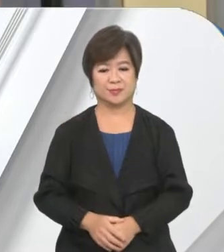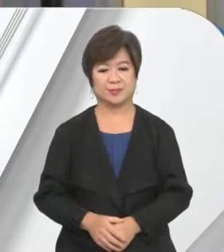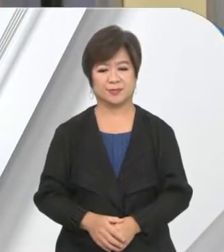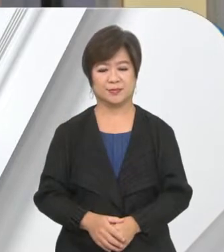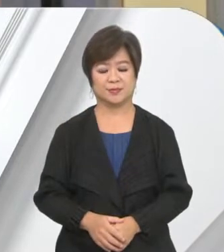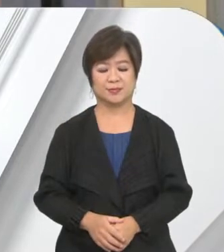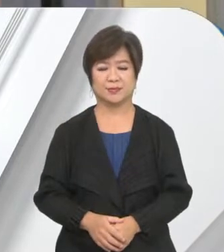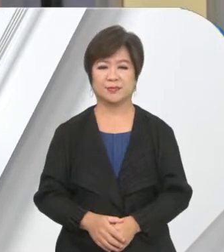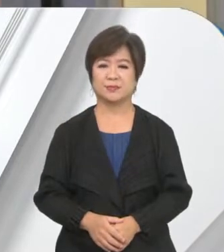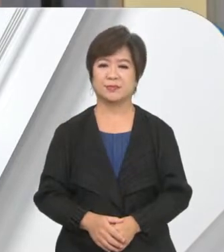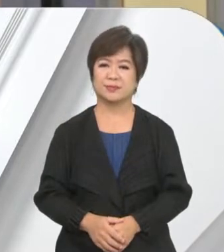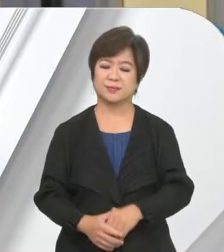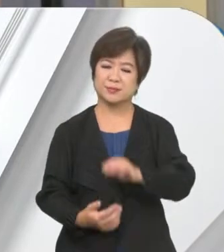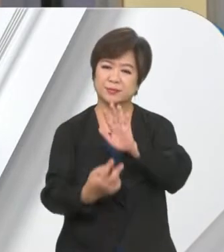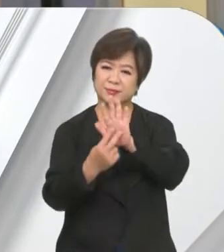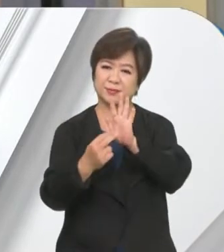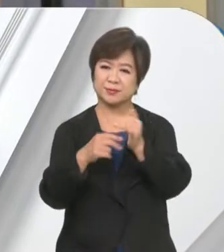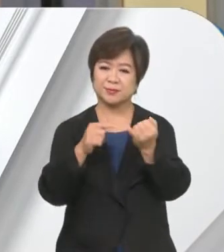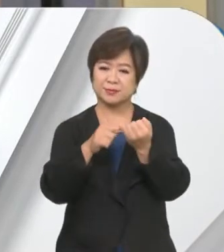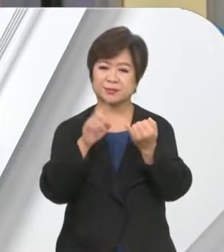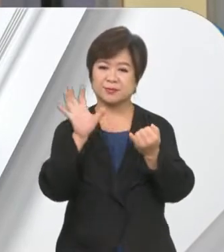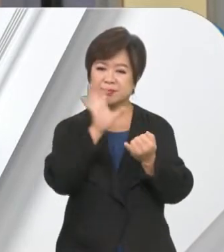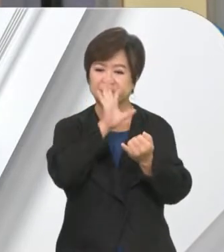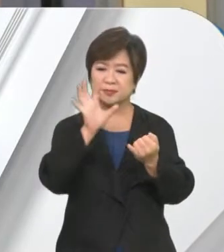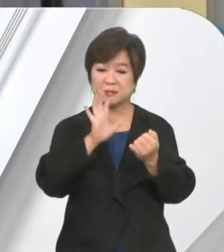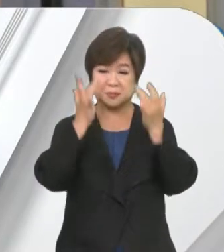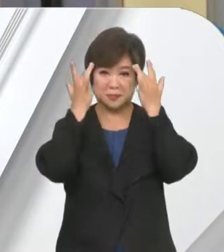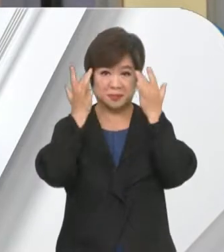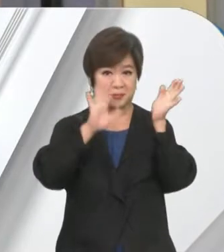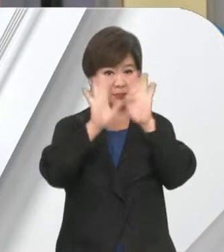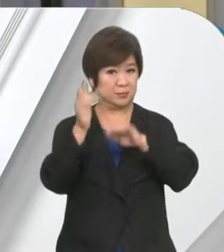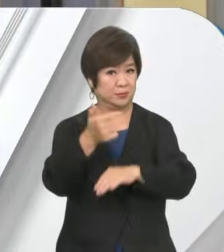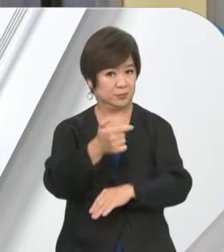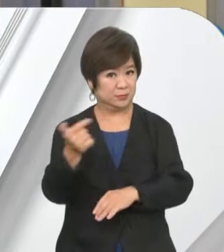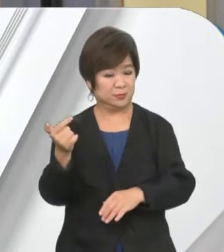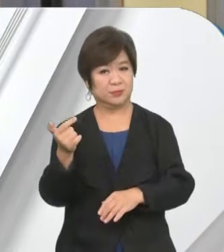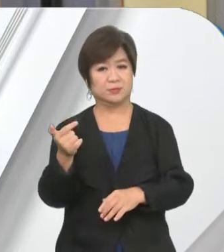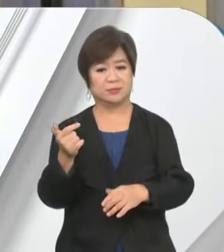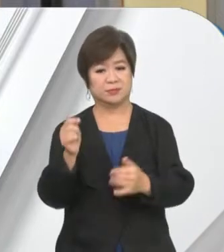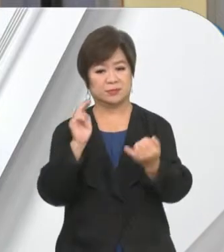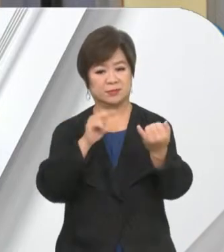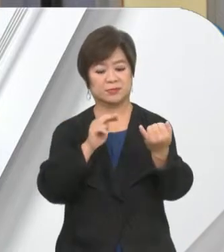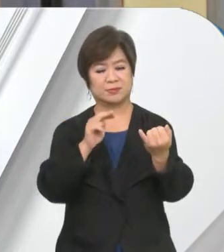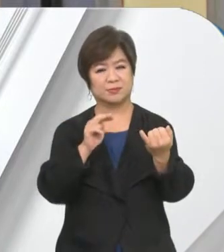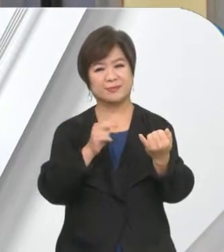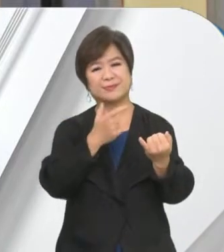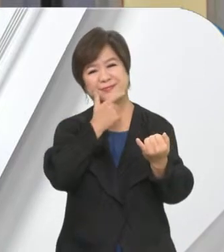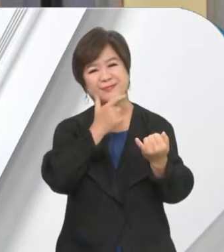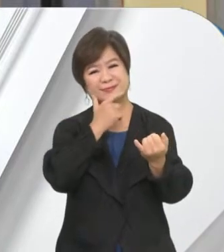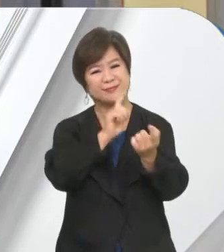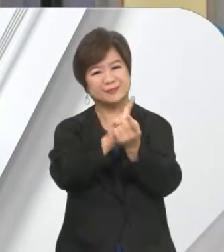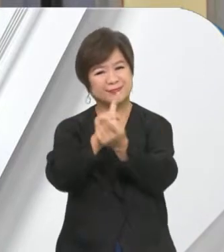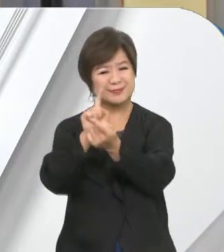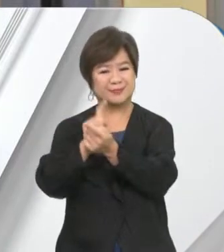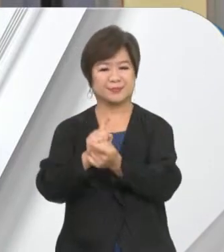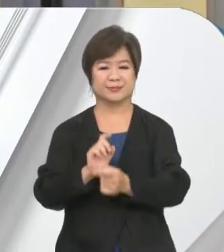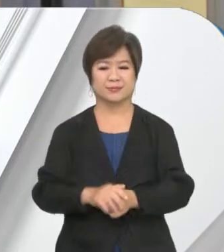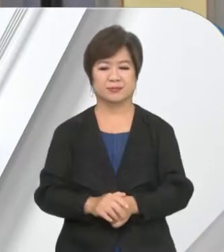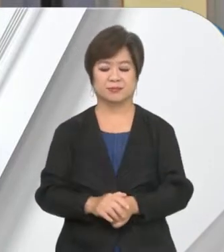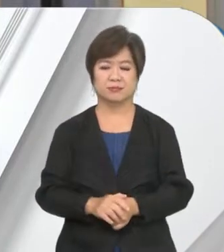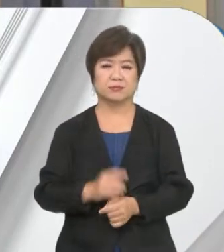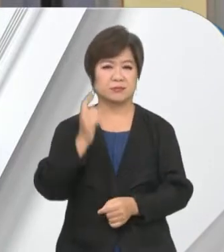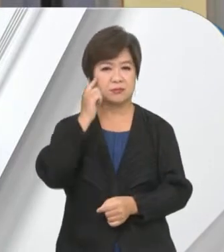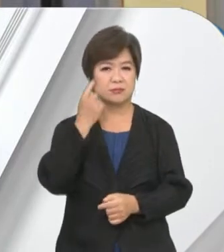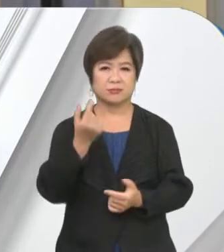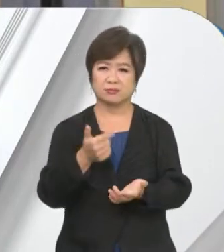其实在音乐当我许多的当中热情，因为看到他总是笑面，我感觉到他是有一种